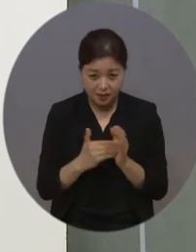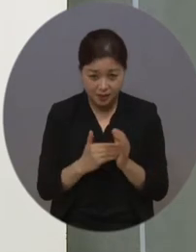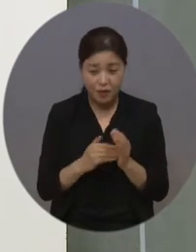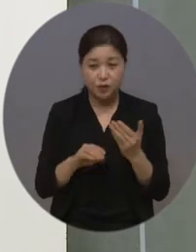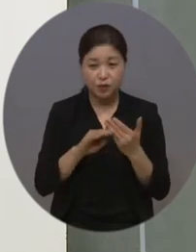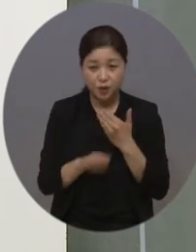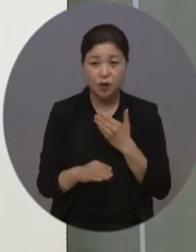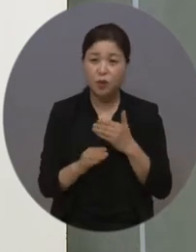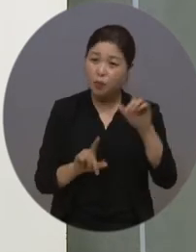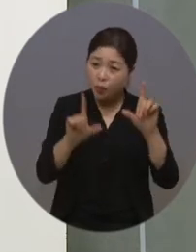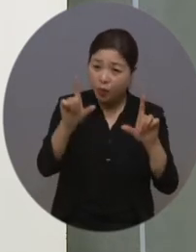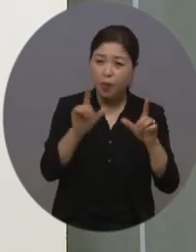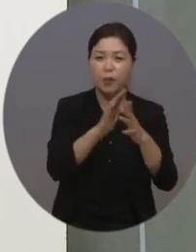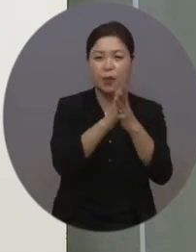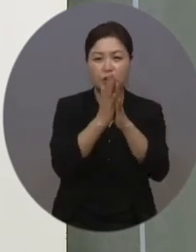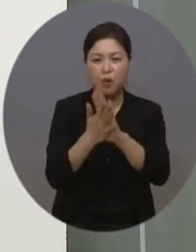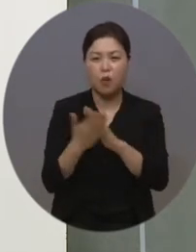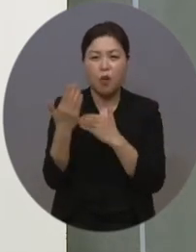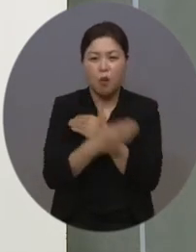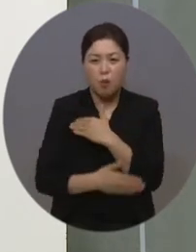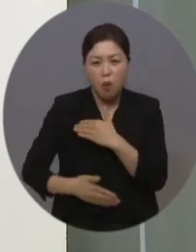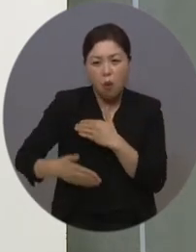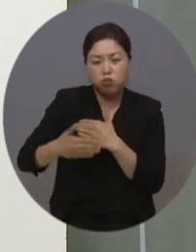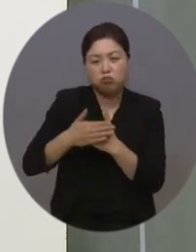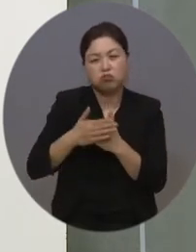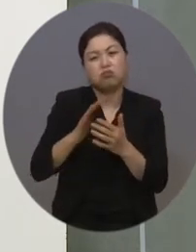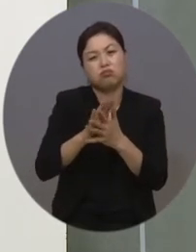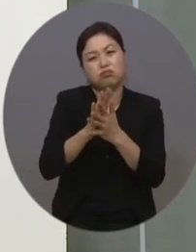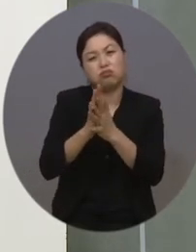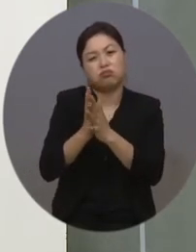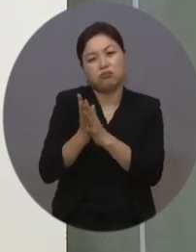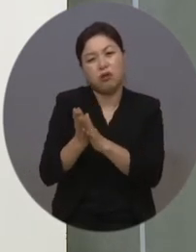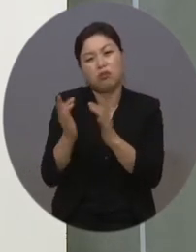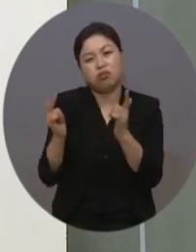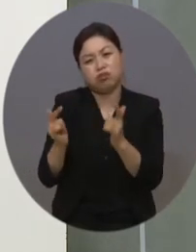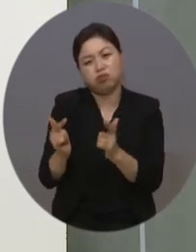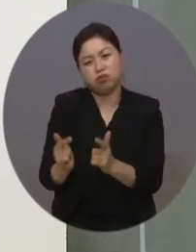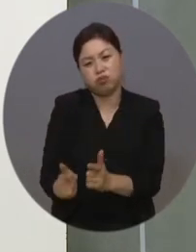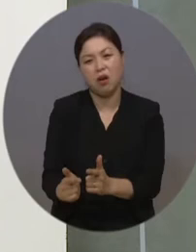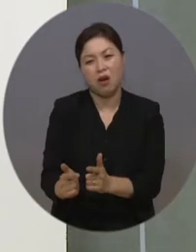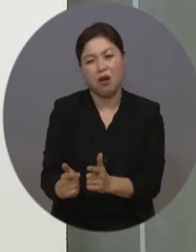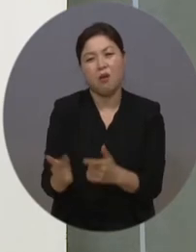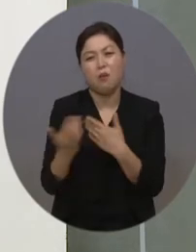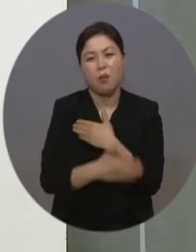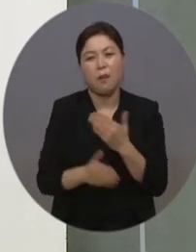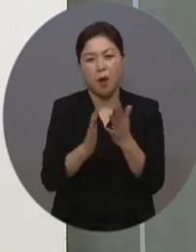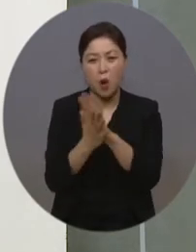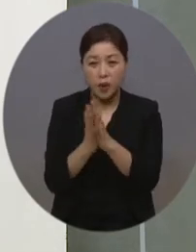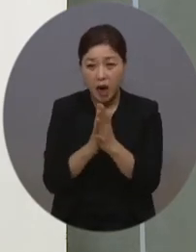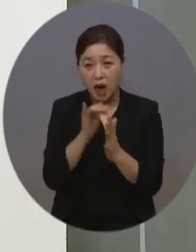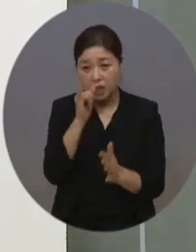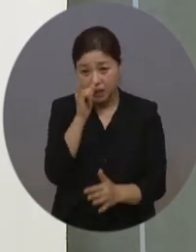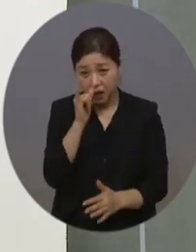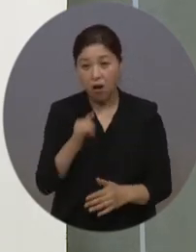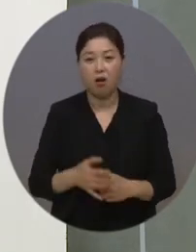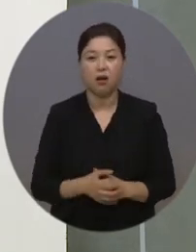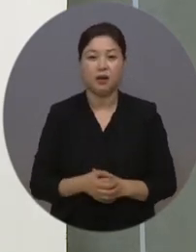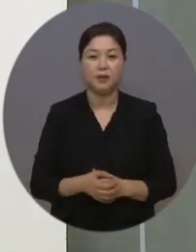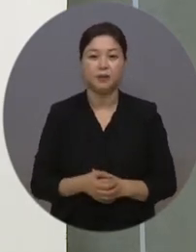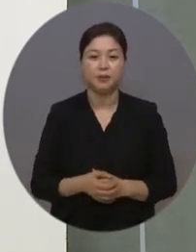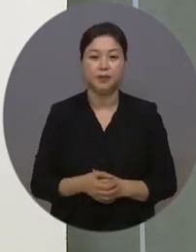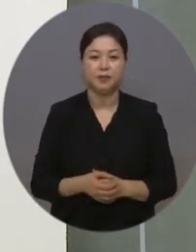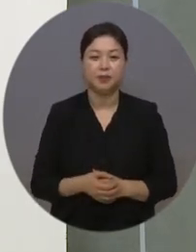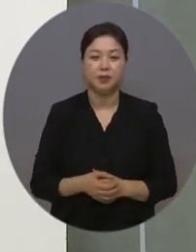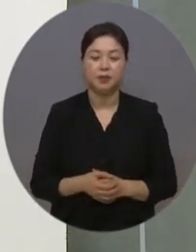모습이 달라지고 체중이 달라지고 모든 신체 변화가 온단 말이에요. 그렇습니다. 네. 그런데 이제 그런 것이